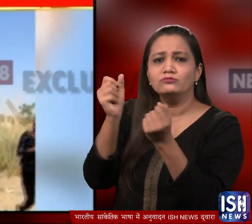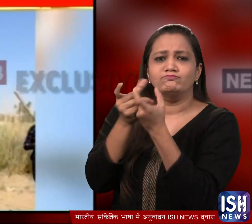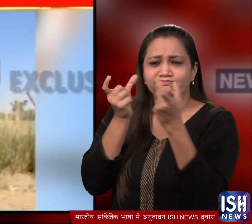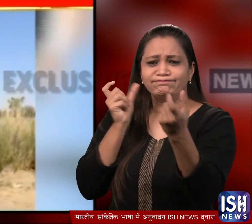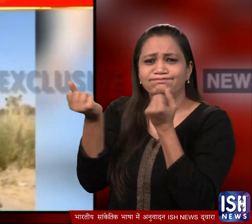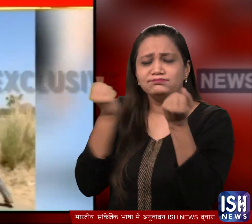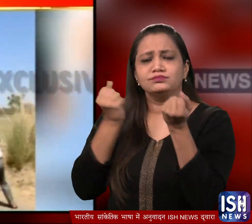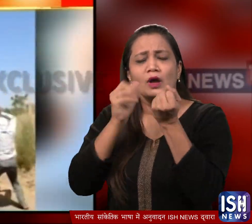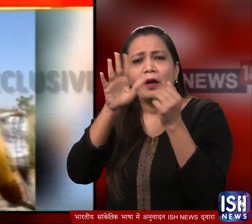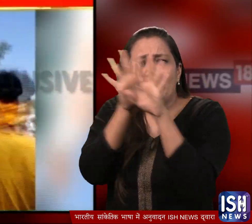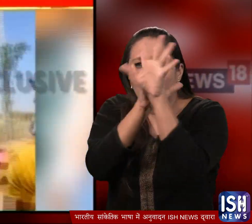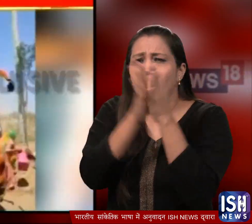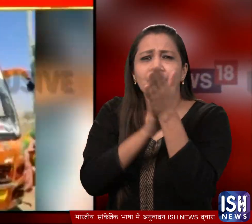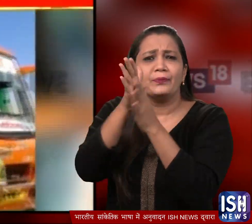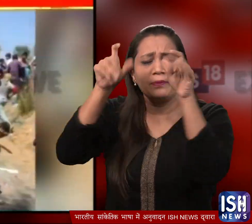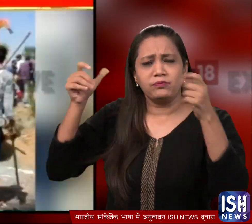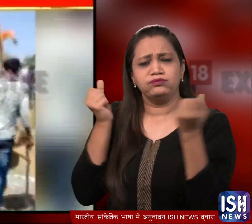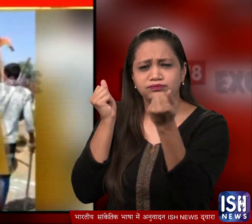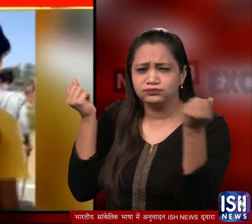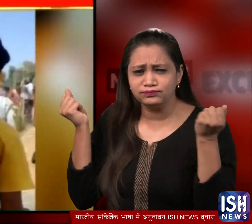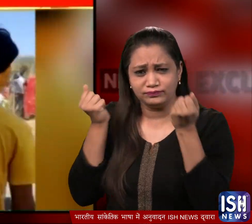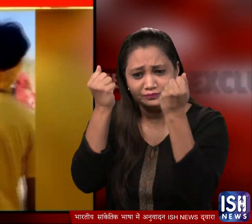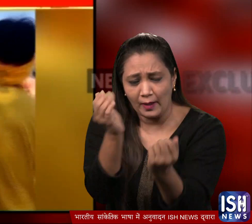को सुनसान जगह पर रोककर उसे निशाना बनाया।